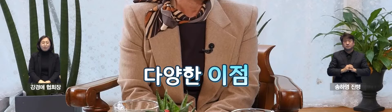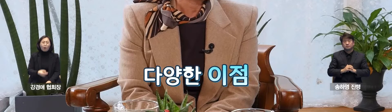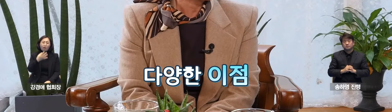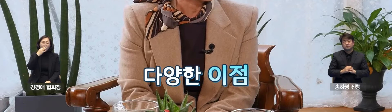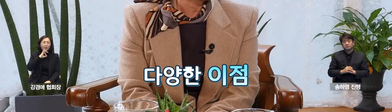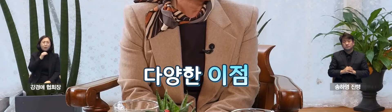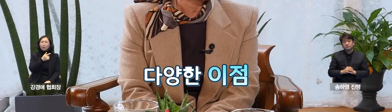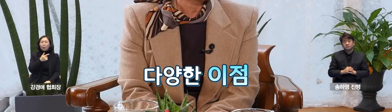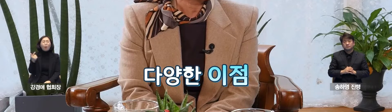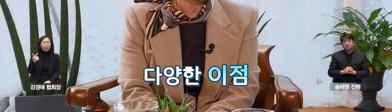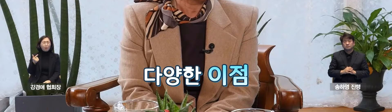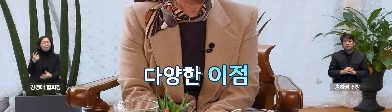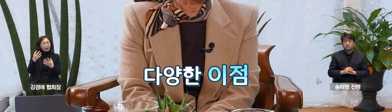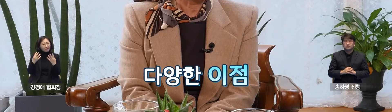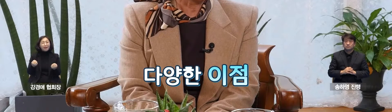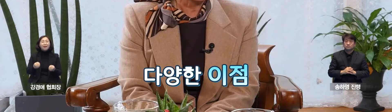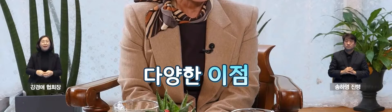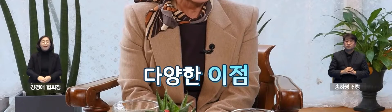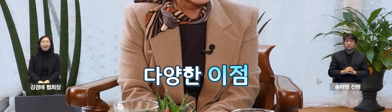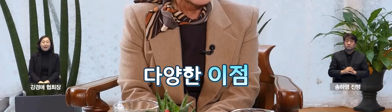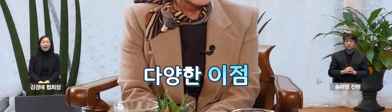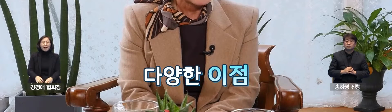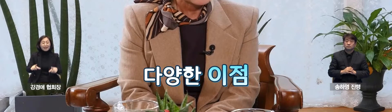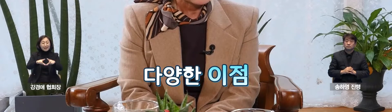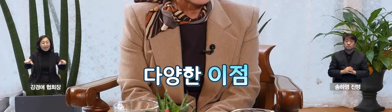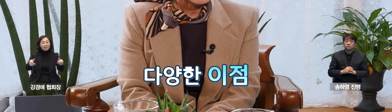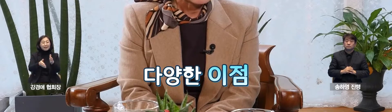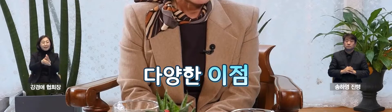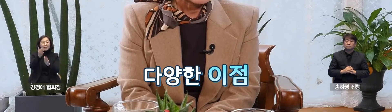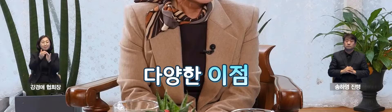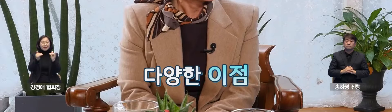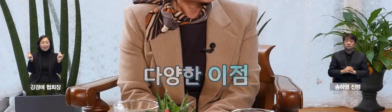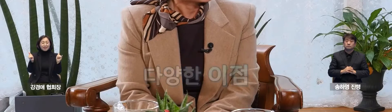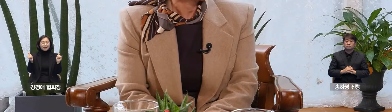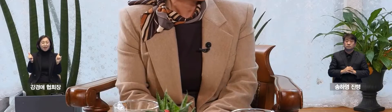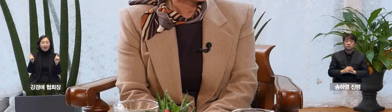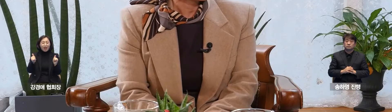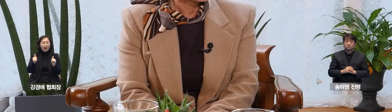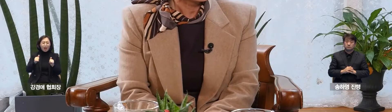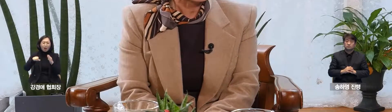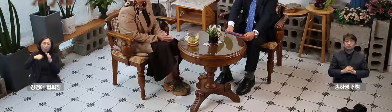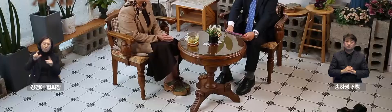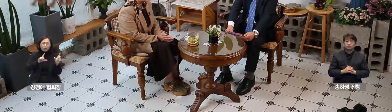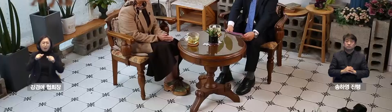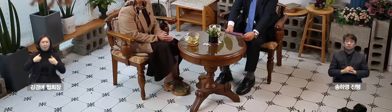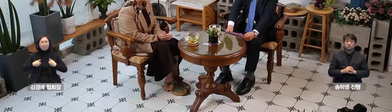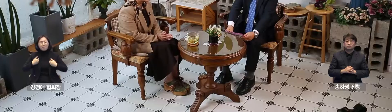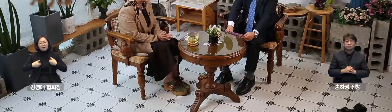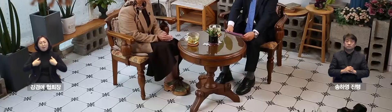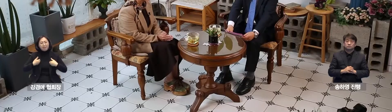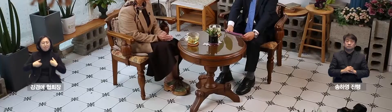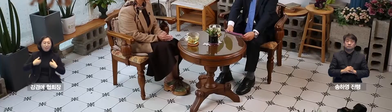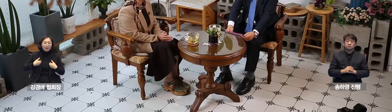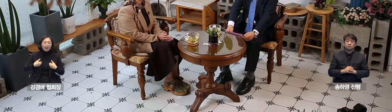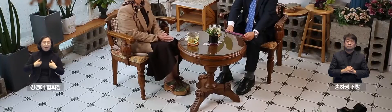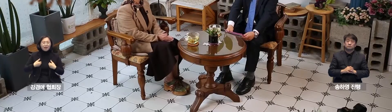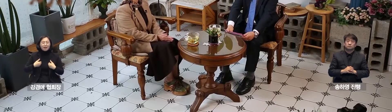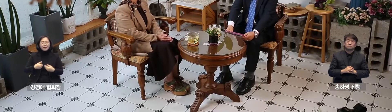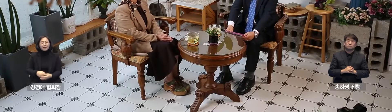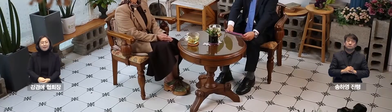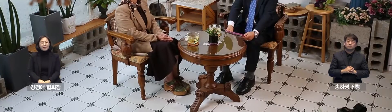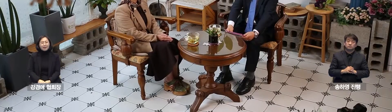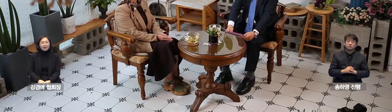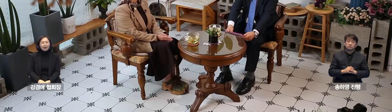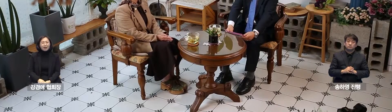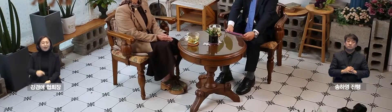이익적인 부분이 굉장히 많더라고요. 그래서 일반 시민들한테는 살기 바쁘시잖아요. 그러니까 가장 먼저 사실은